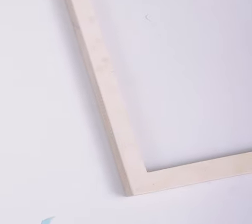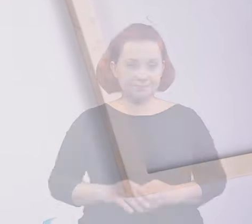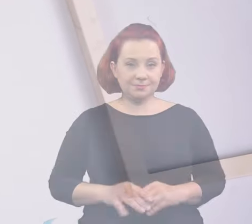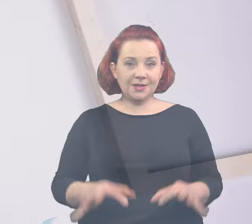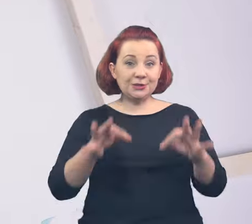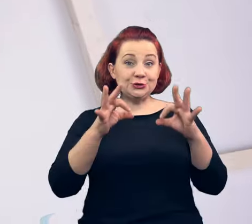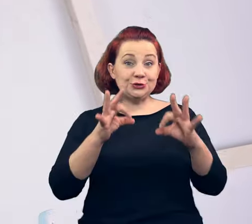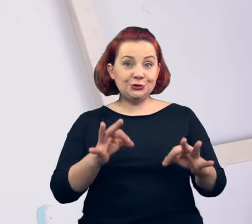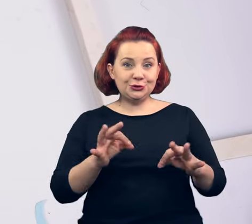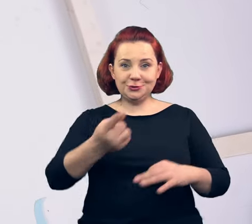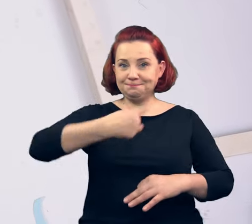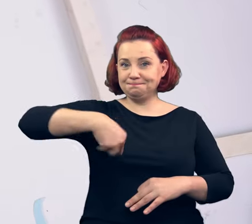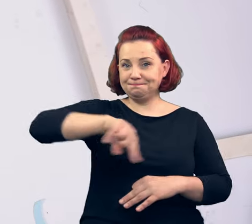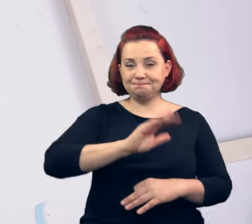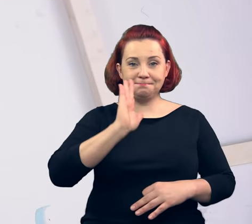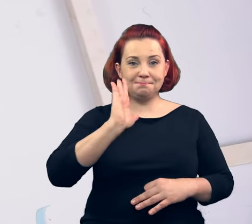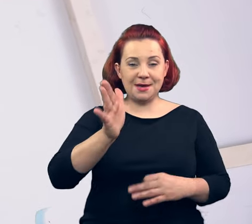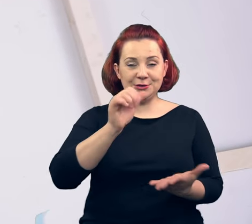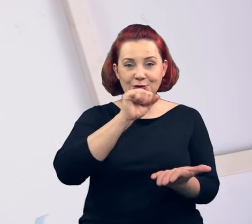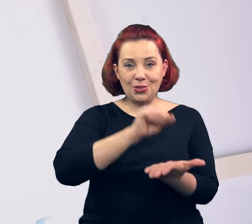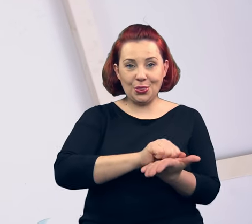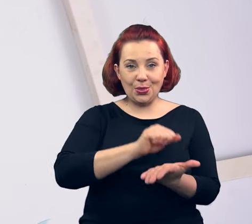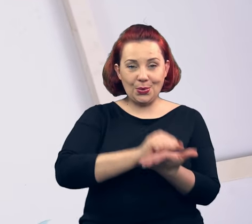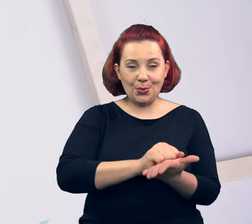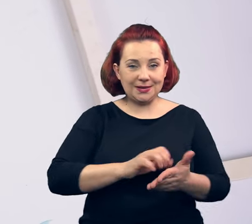Dziś będziemy drukować.